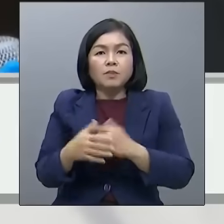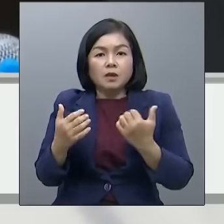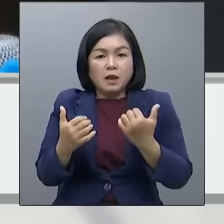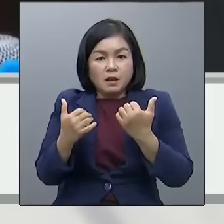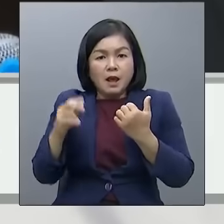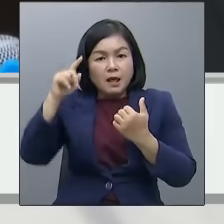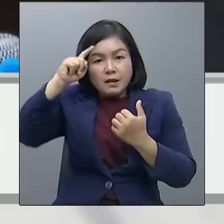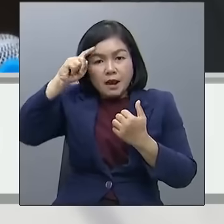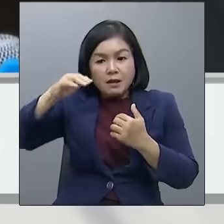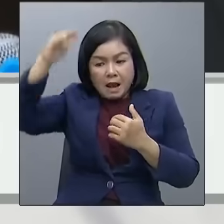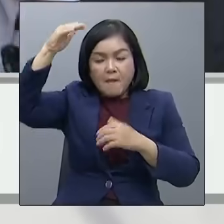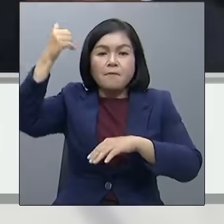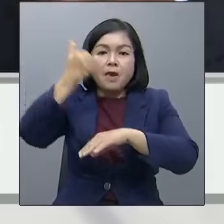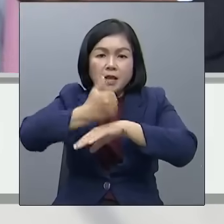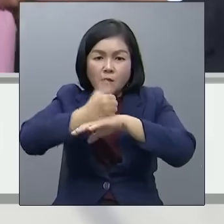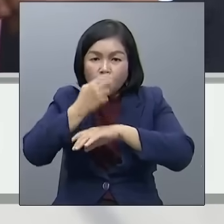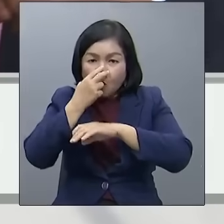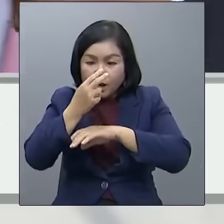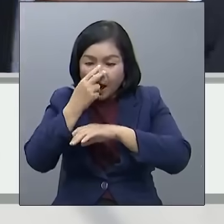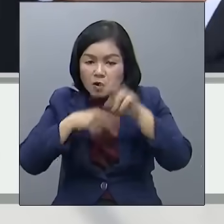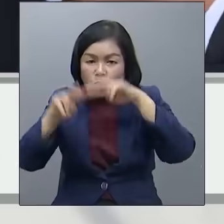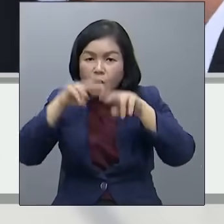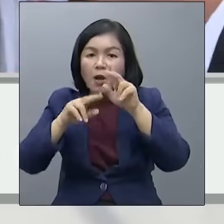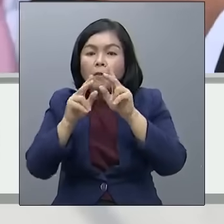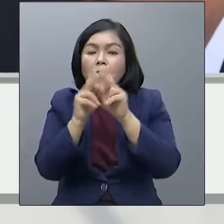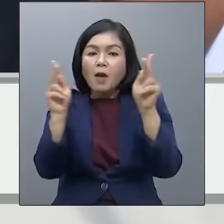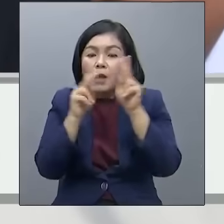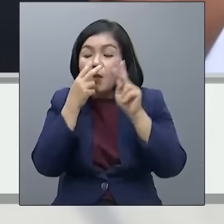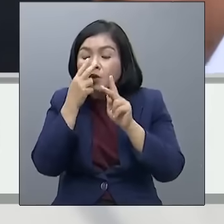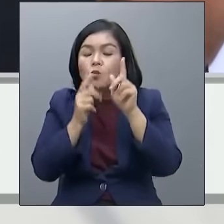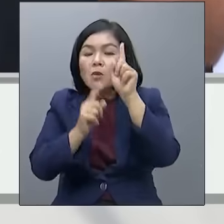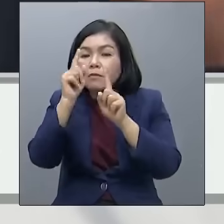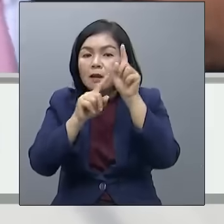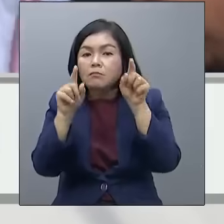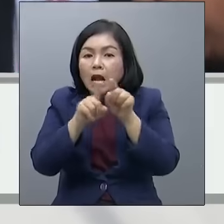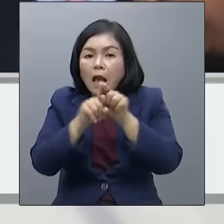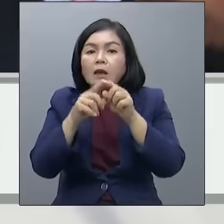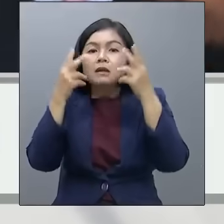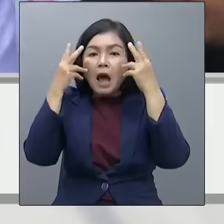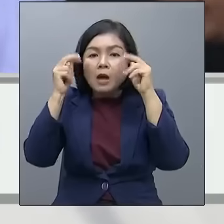ร.โดยตำแหน่งด้วยจะทำยังไงวัดใจกันพอสมควรเพราะนายกจะต้องนำ